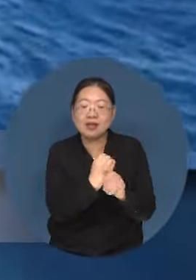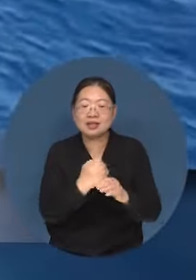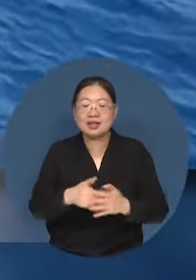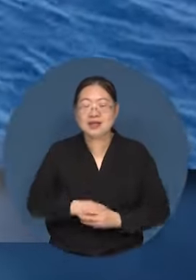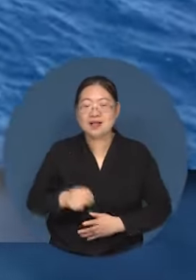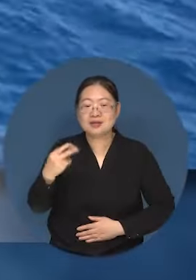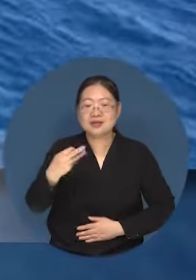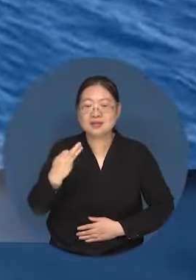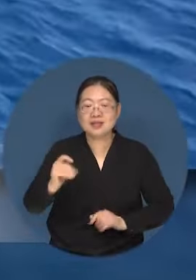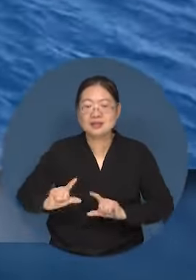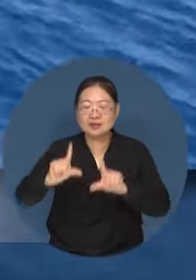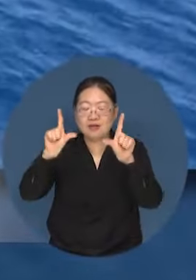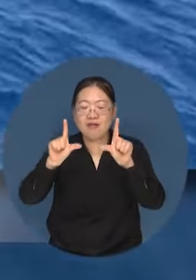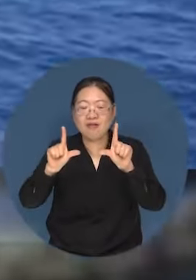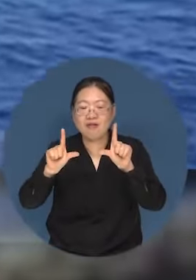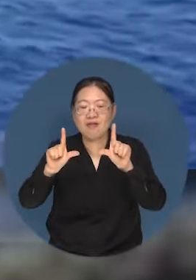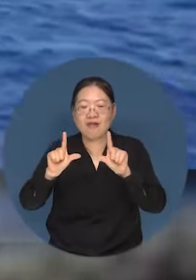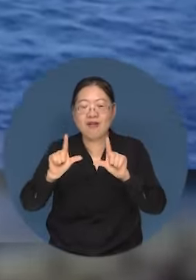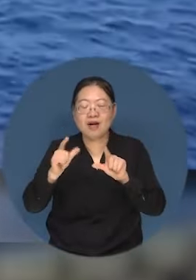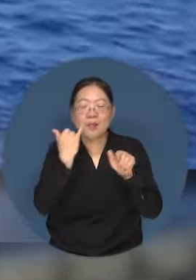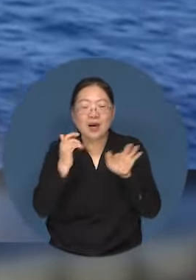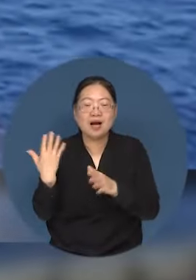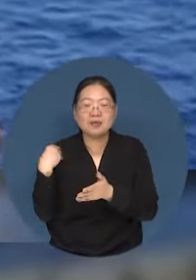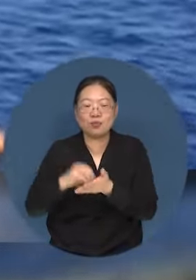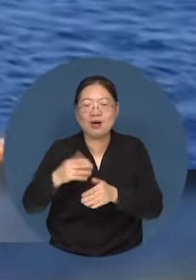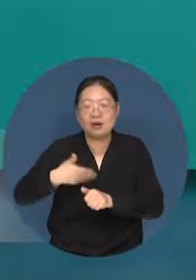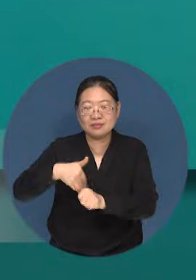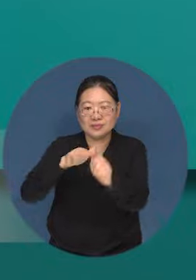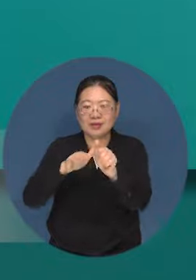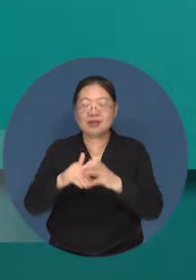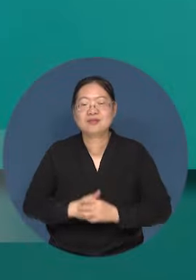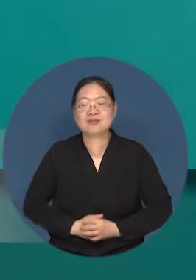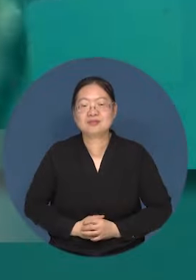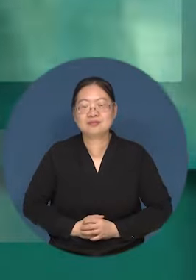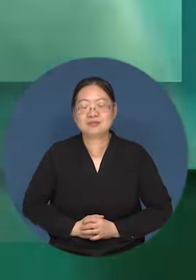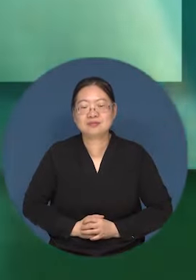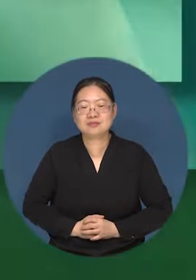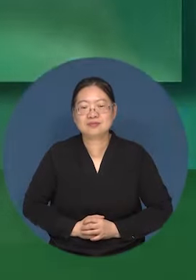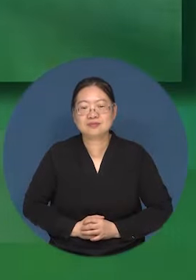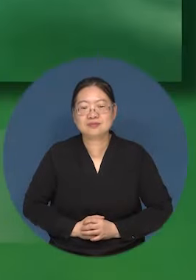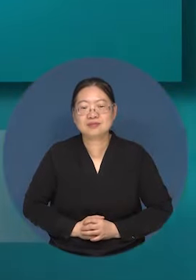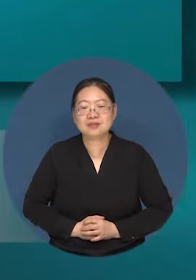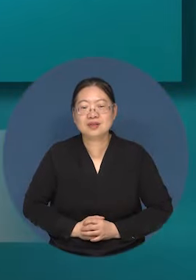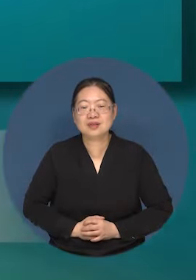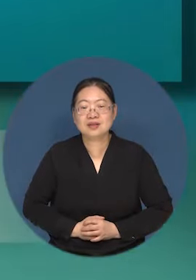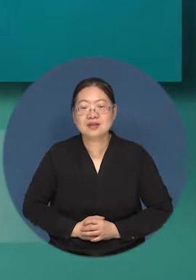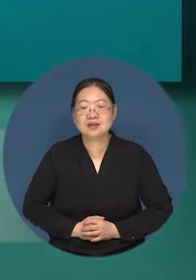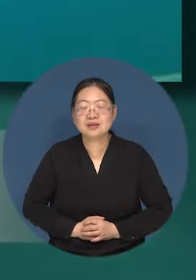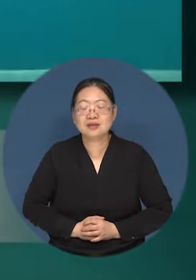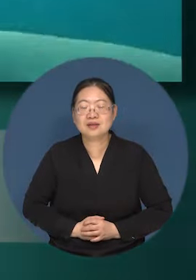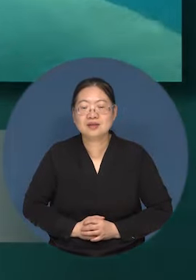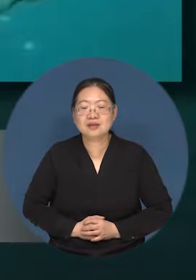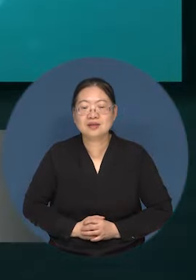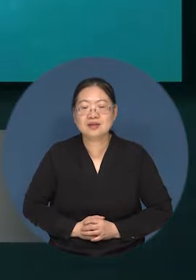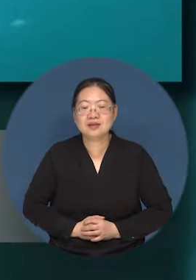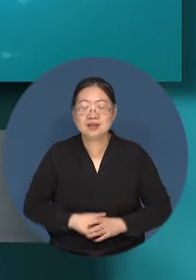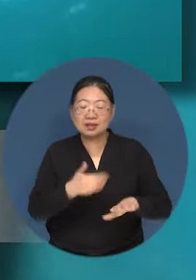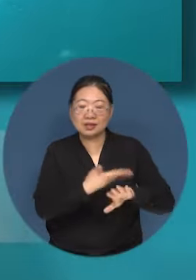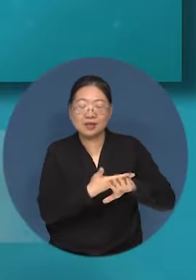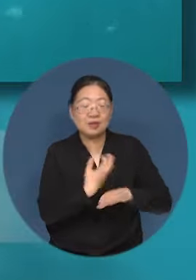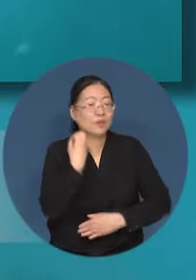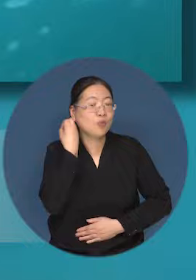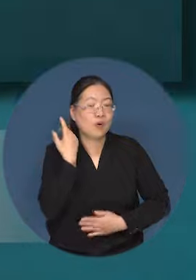제돌이는 2013년도에 방류가 됐죠. 그 방사가 됐었죠. 그래서 예. 그때 삼파리, 춘삼이 같은 다른